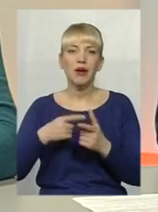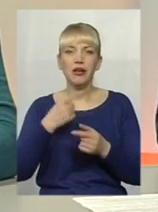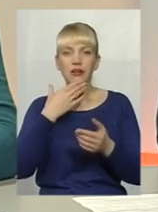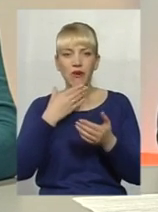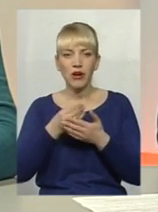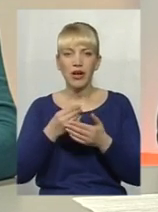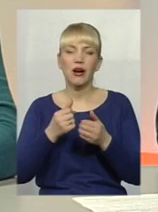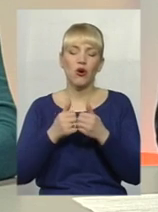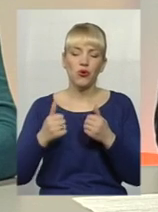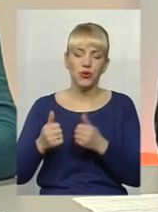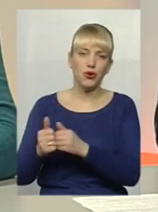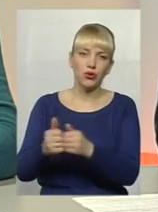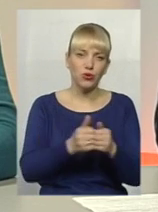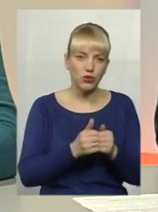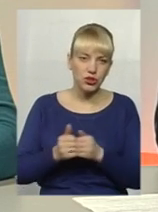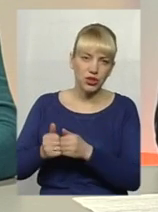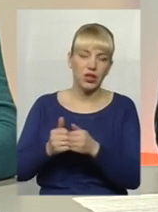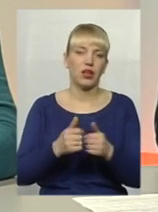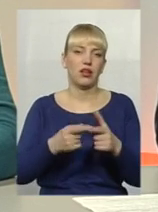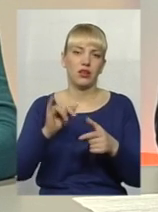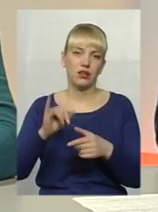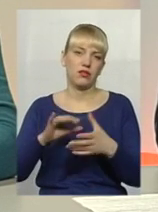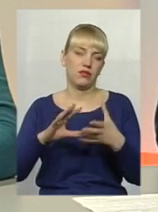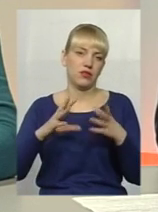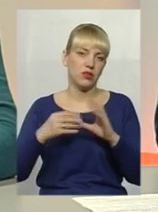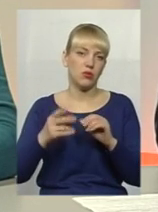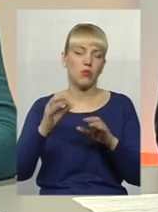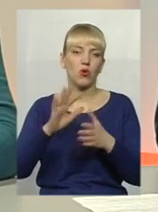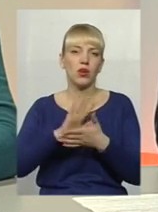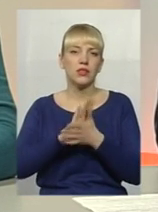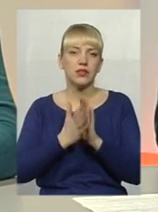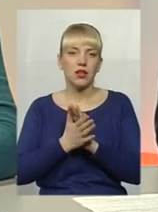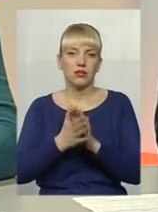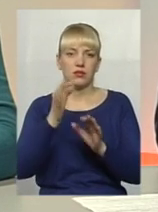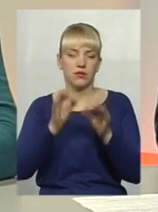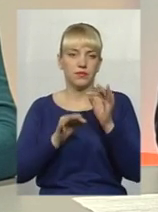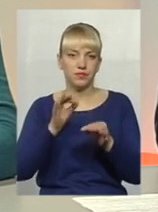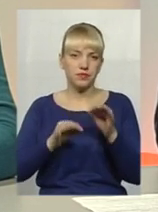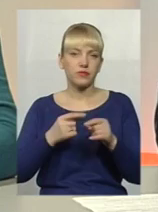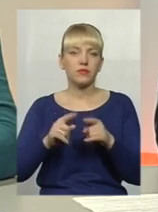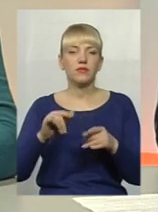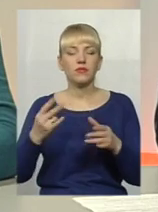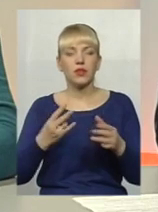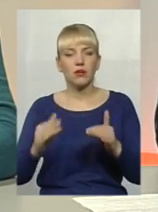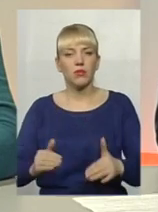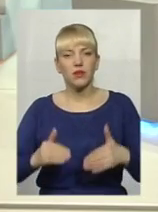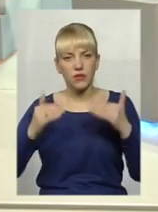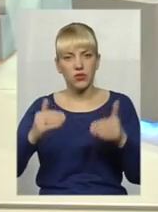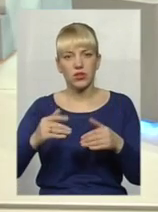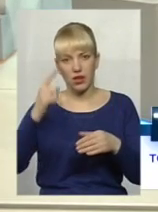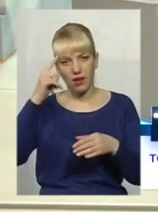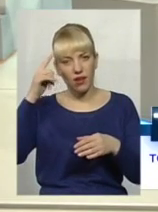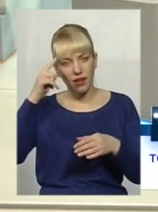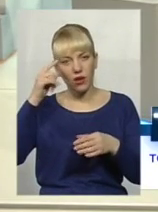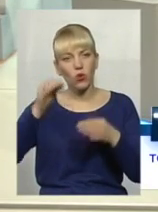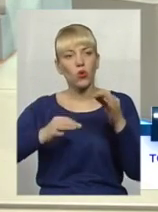оточення і за цілком стан навколишнього середовища. в першу чергу підвищувати екологічну свідомість. Я так